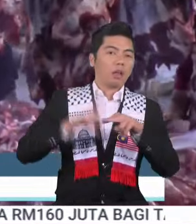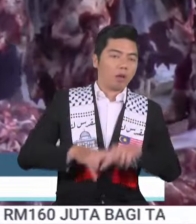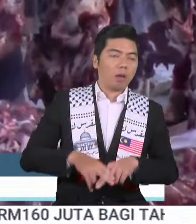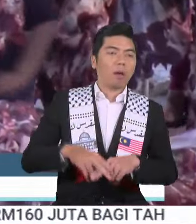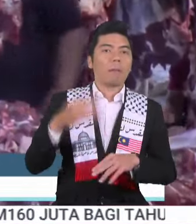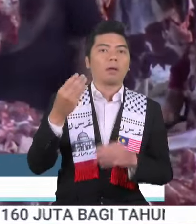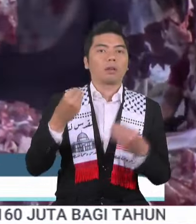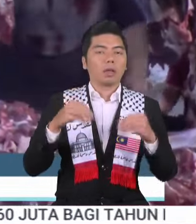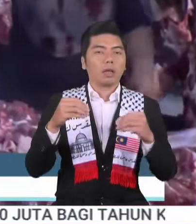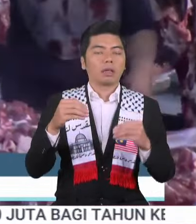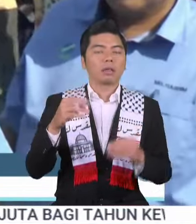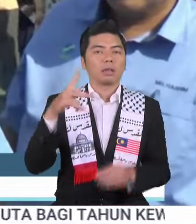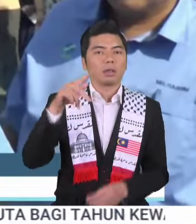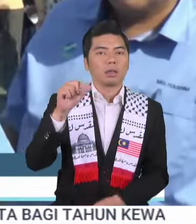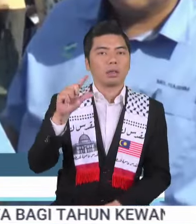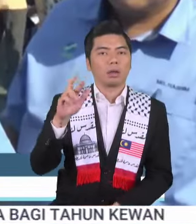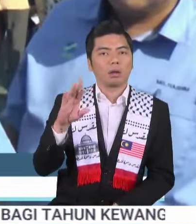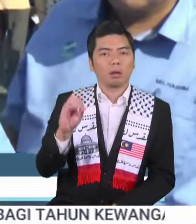produk aguremas